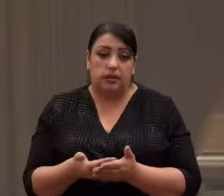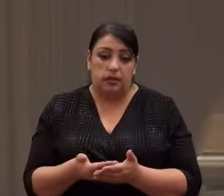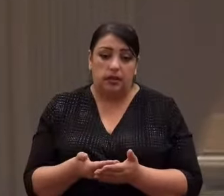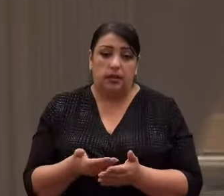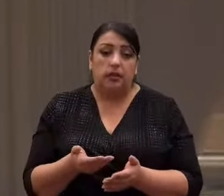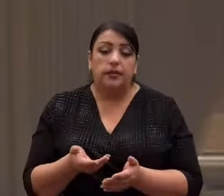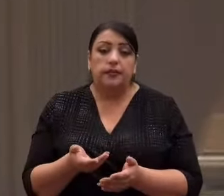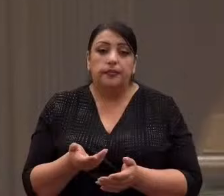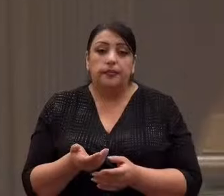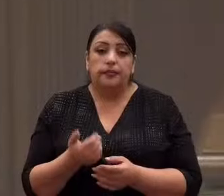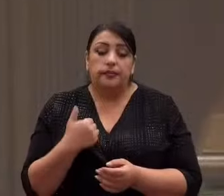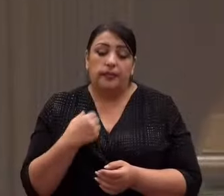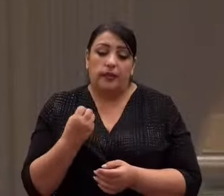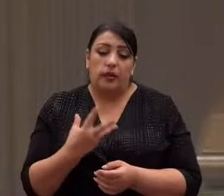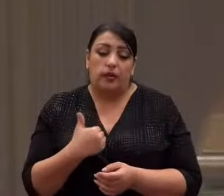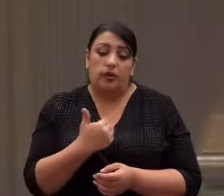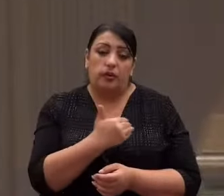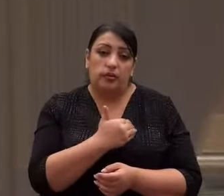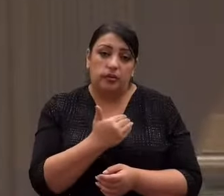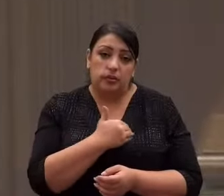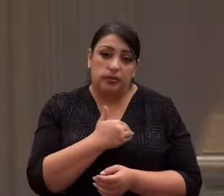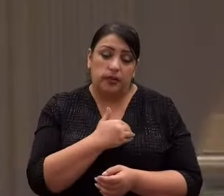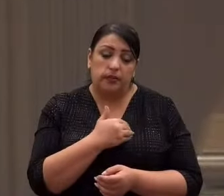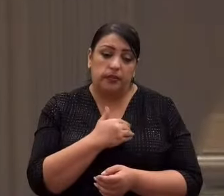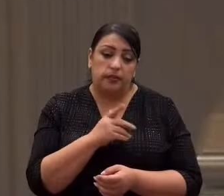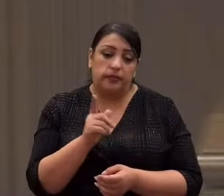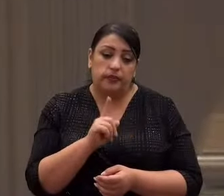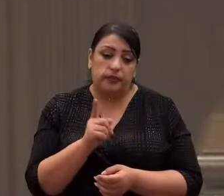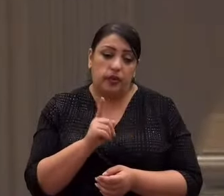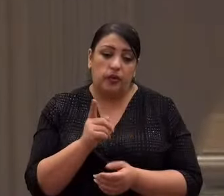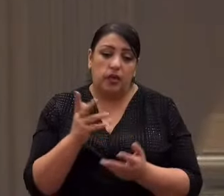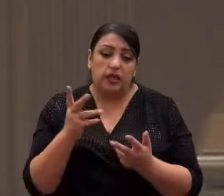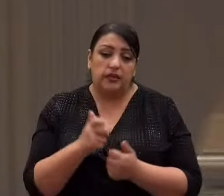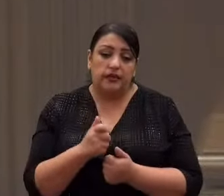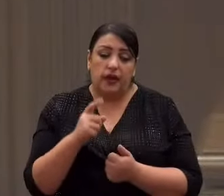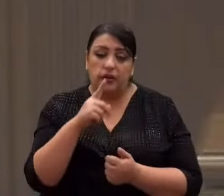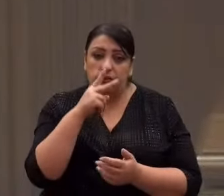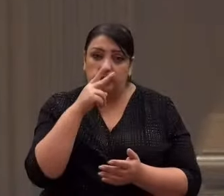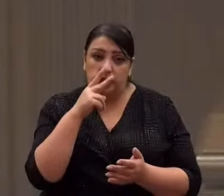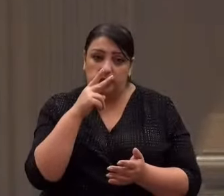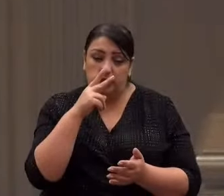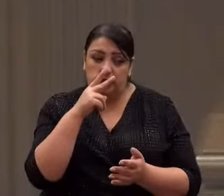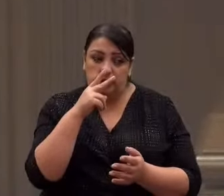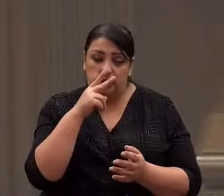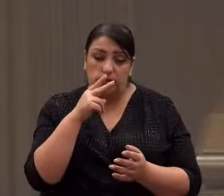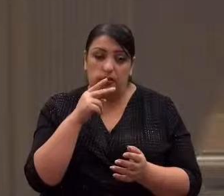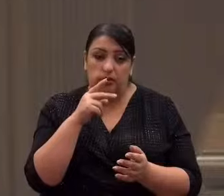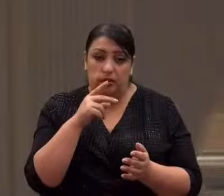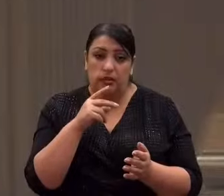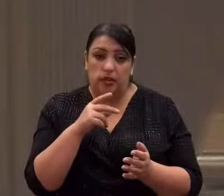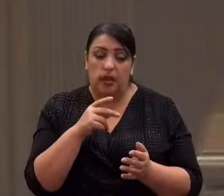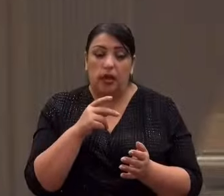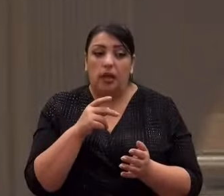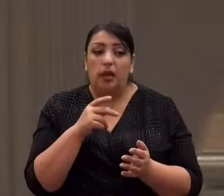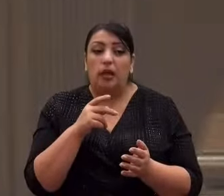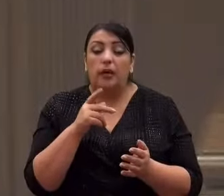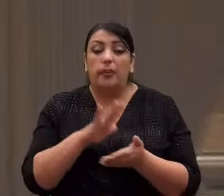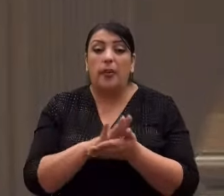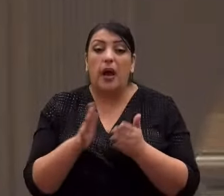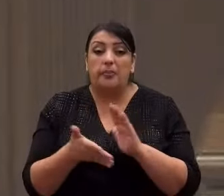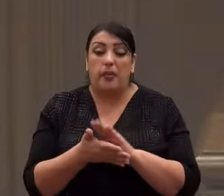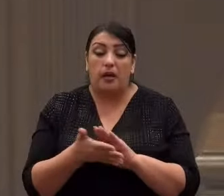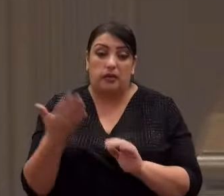Ես ընդամենը կցանկանայի մի երկու թվային ցուցանիշ նշել, որոնցով պայմանավորված անցած